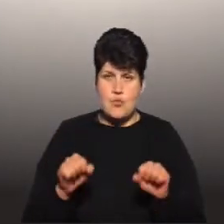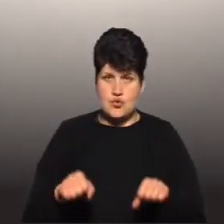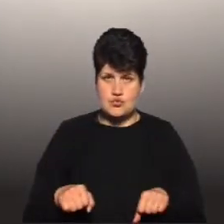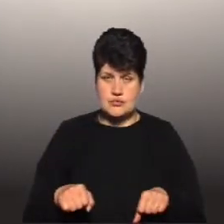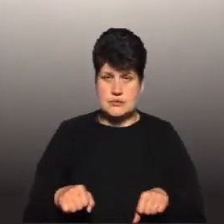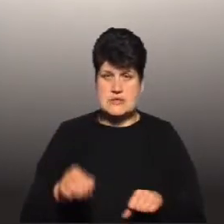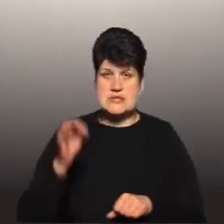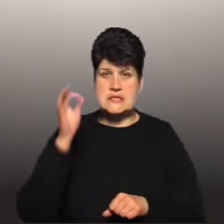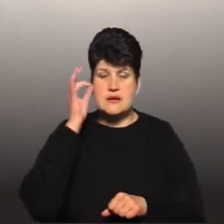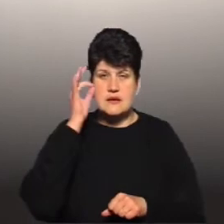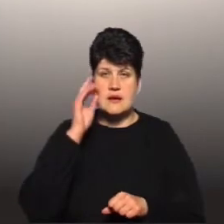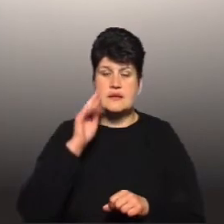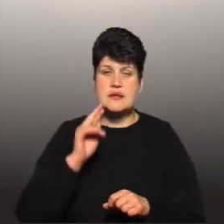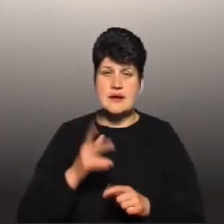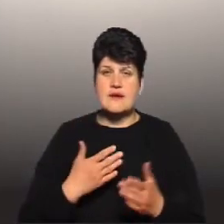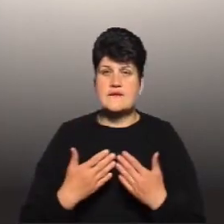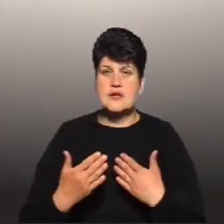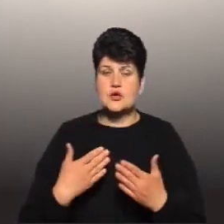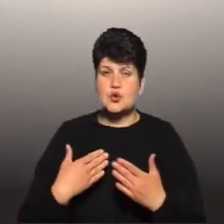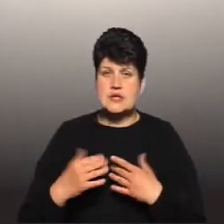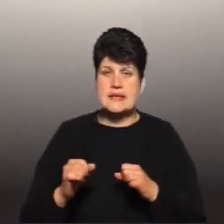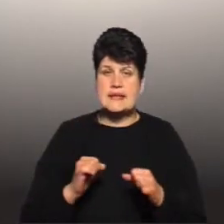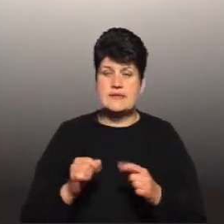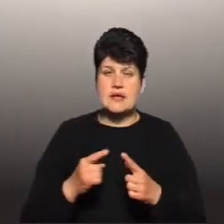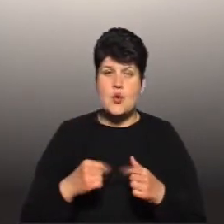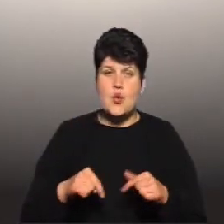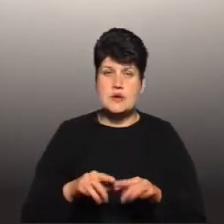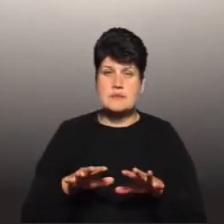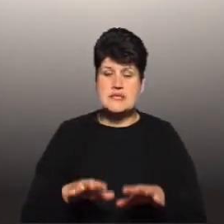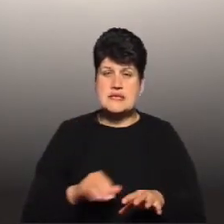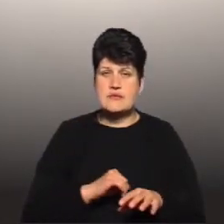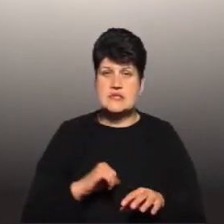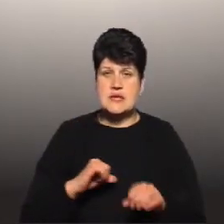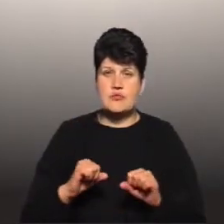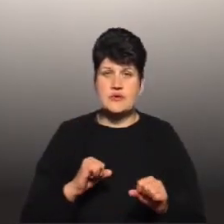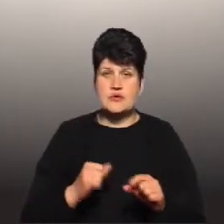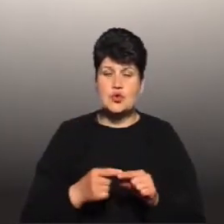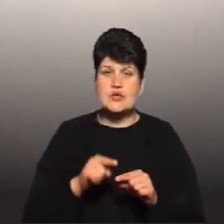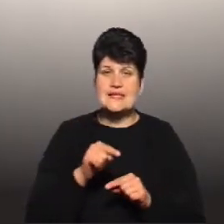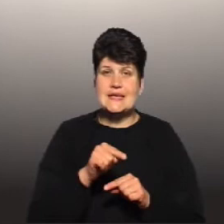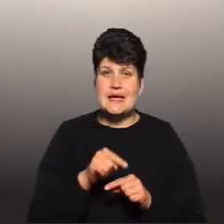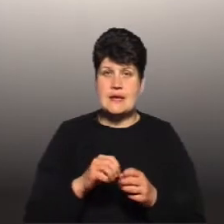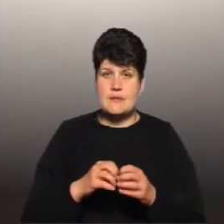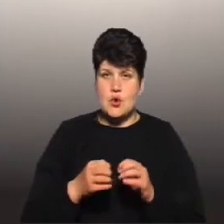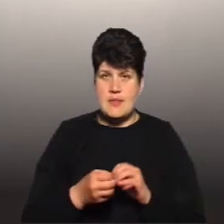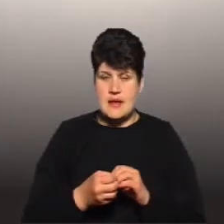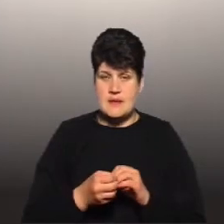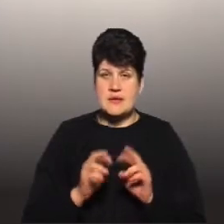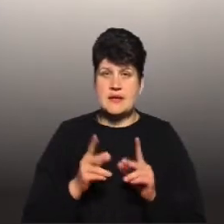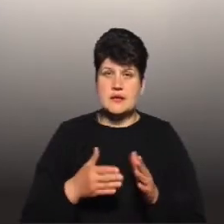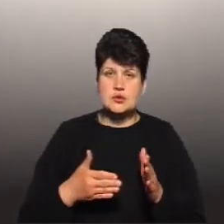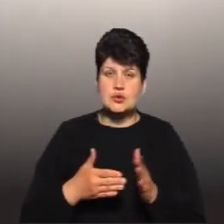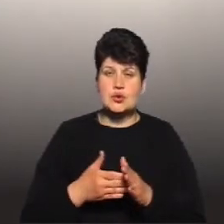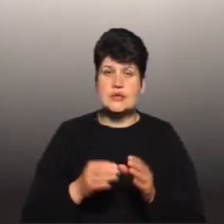як відносилися керівники органів місцевого самоврядування до цієї проблеми, як до десятої за важливістю,